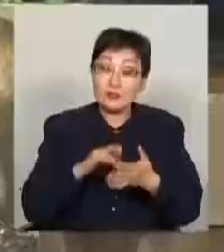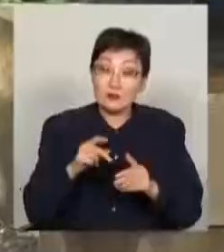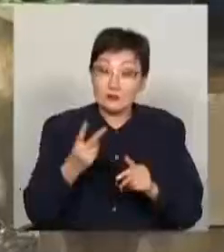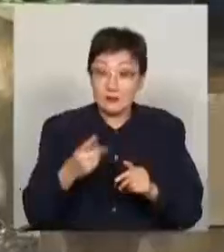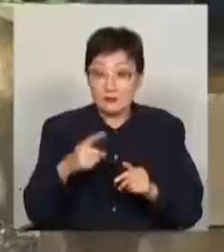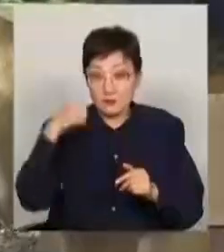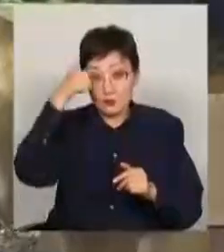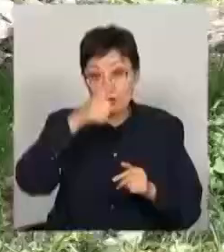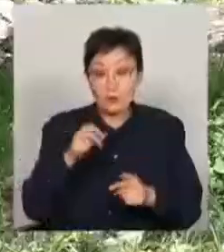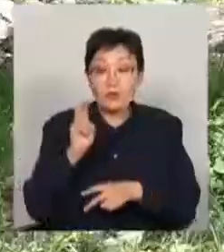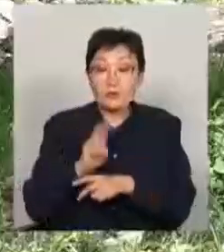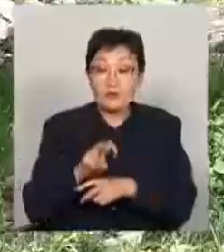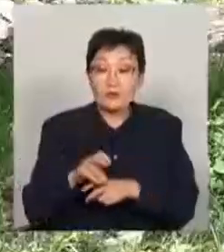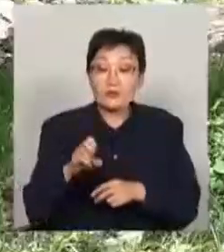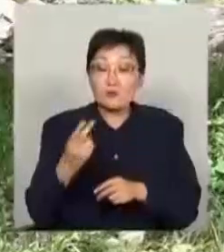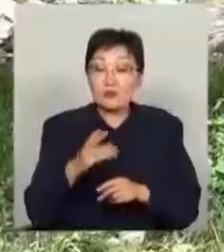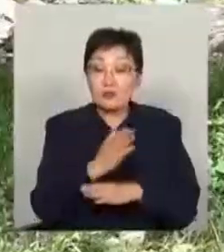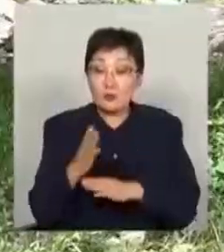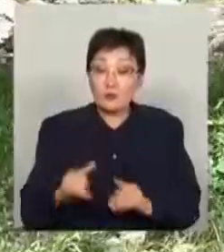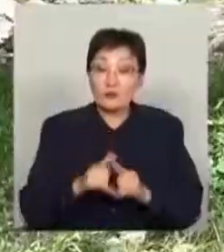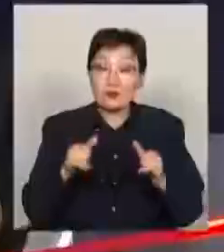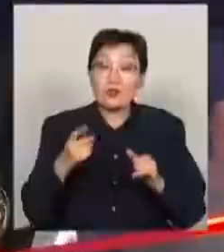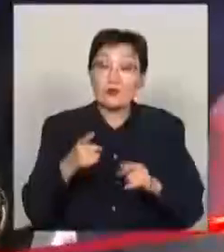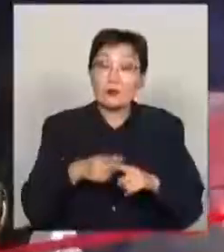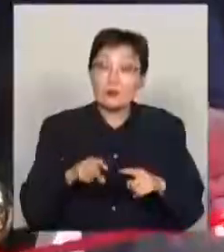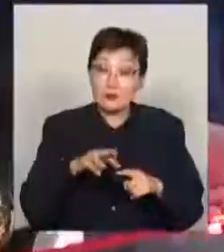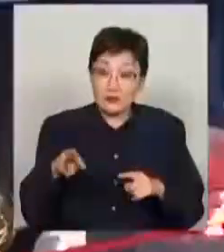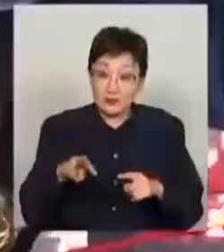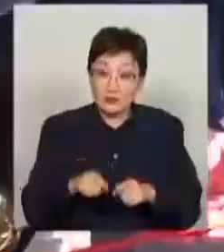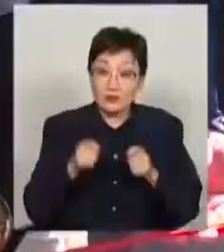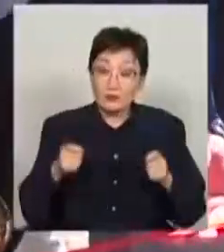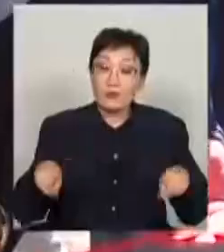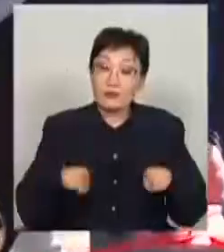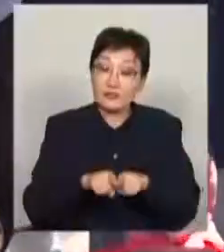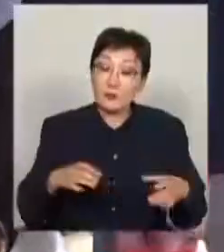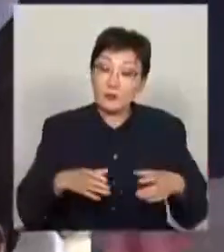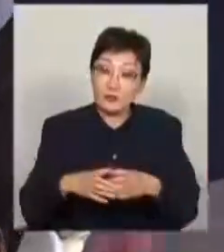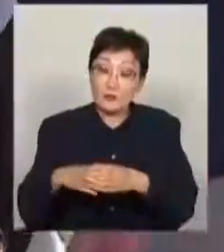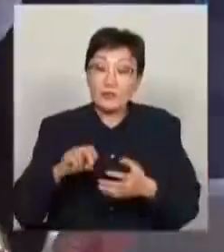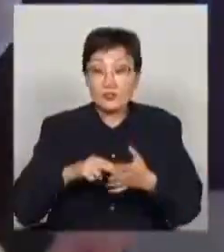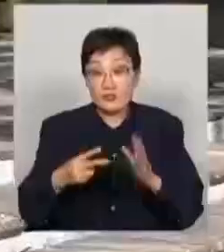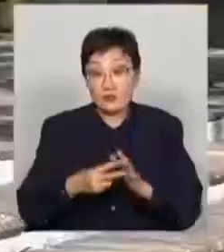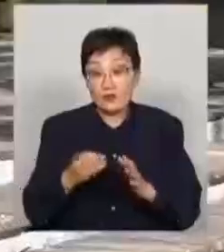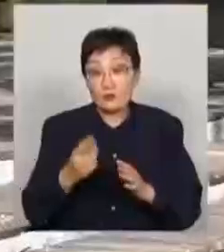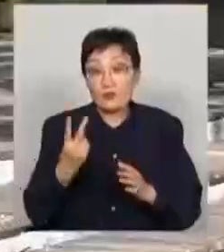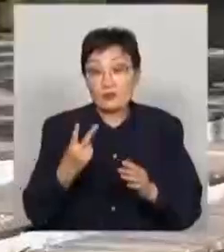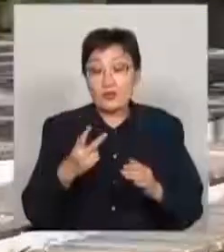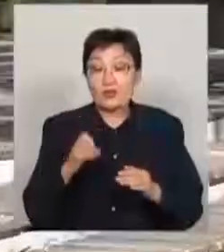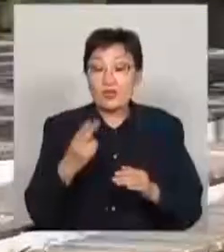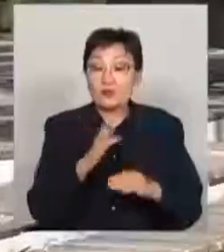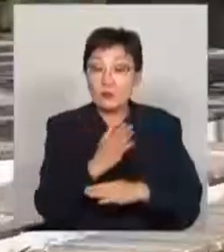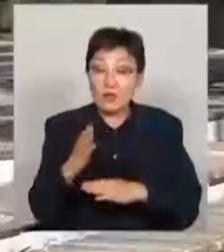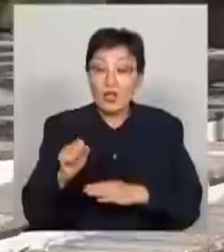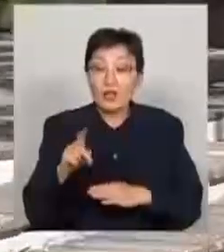2021 посещаемость а над spork-ов выросла до полутора миллионов открытие подобных комплексов планируется еще в двух нацпарка